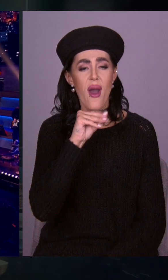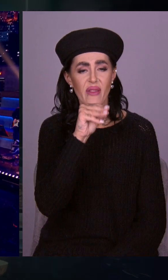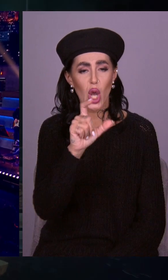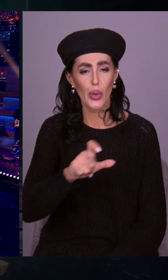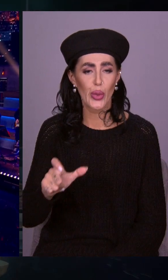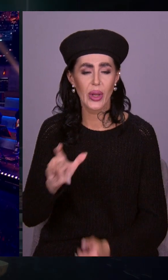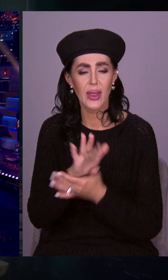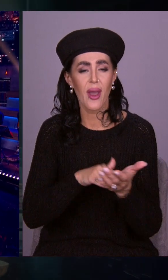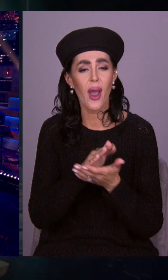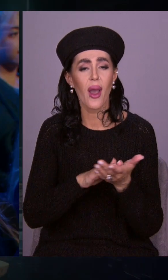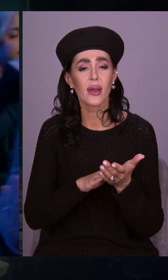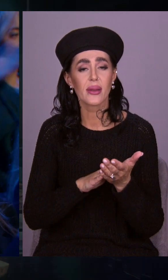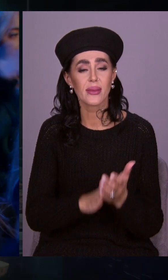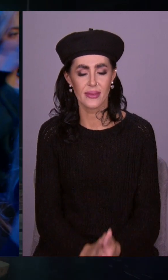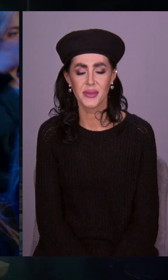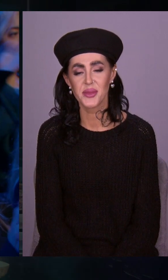поки я його шукаю.